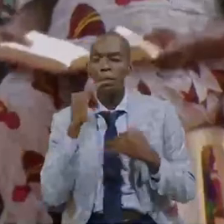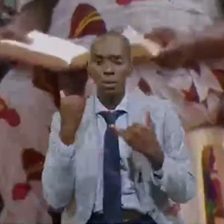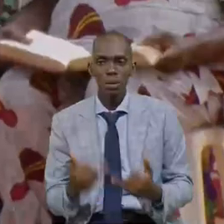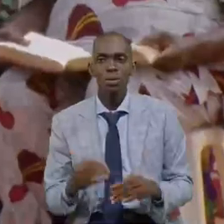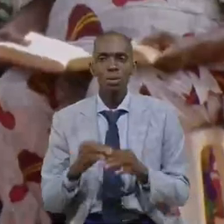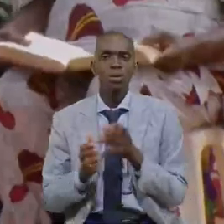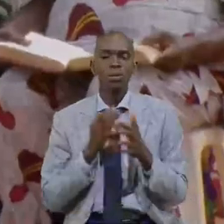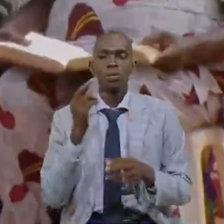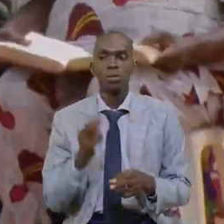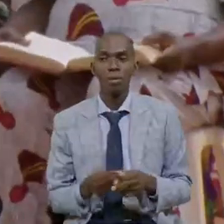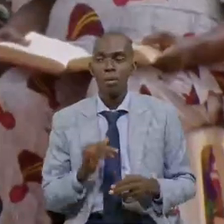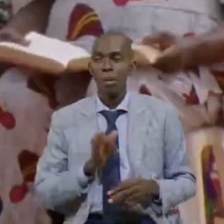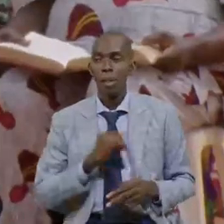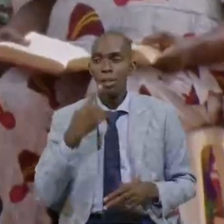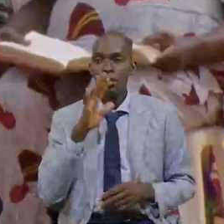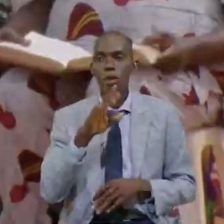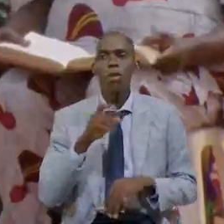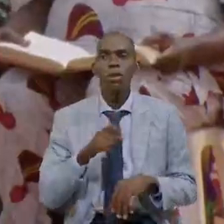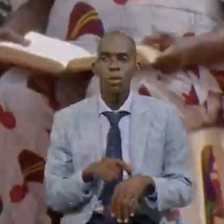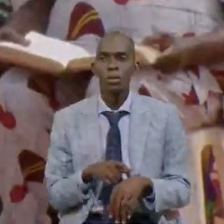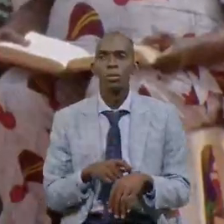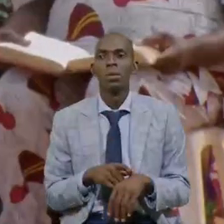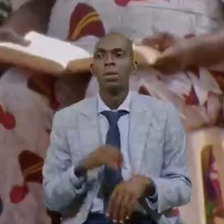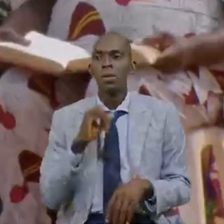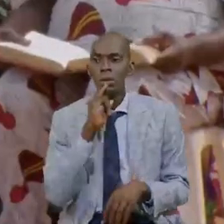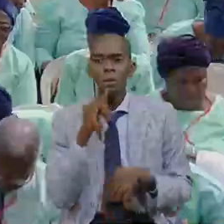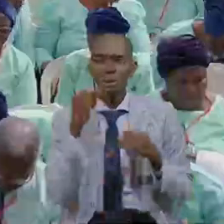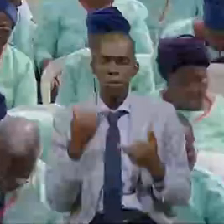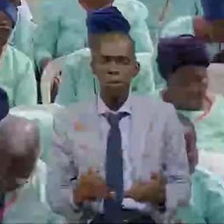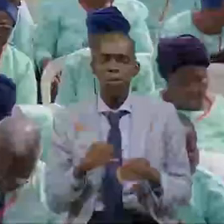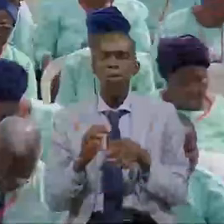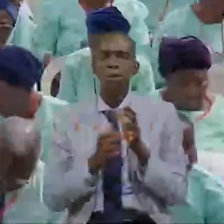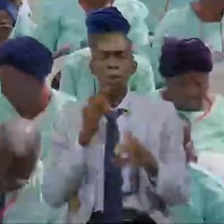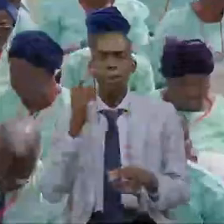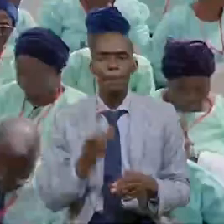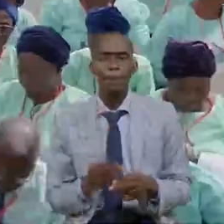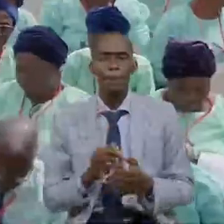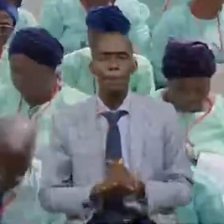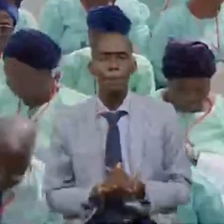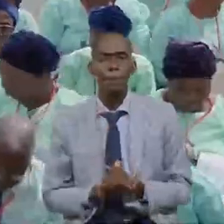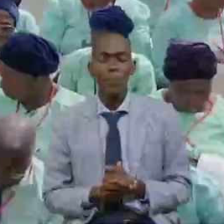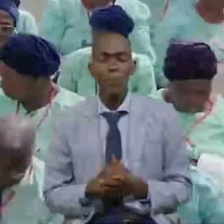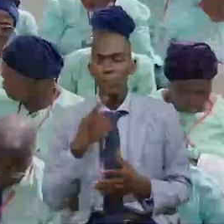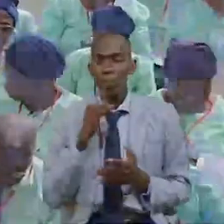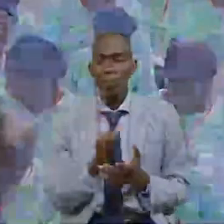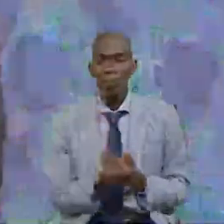venu maintenant. J'ai dit, ton moment, ton heure a sonné. Il